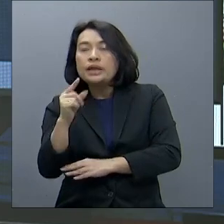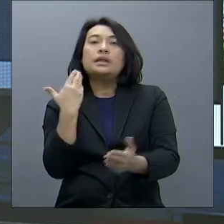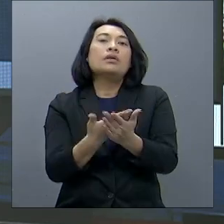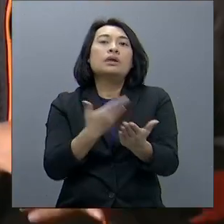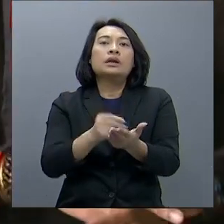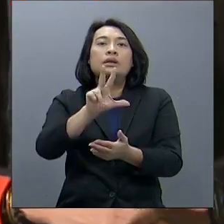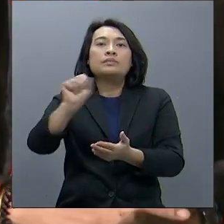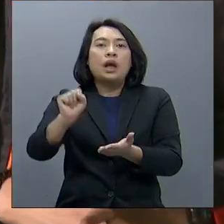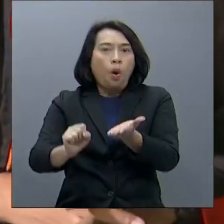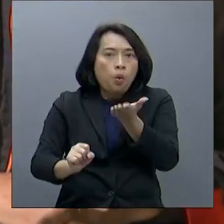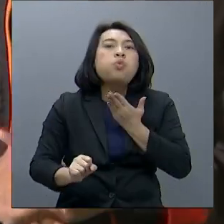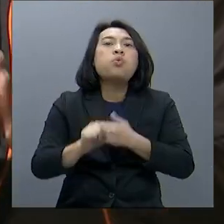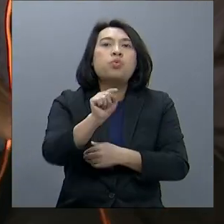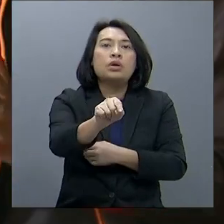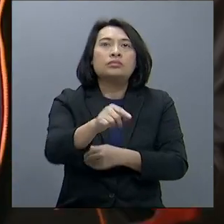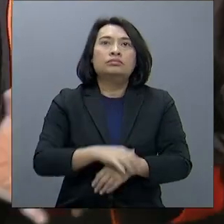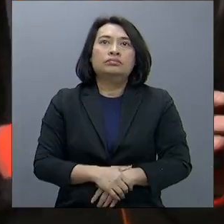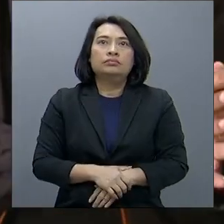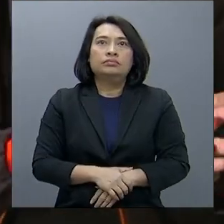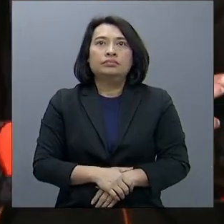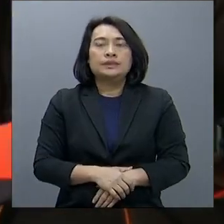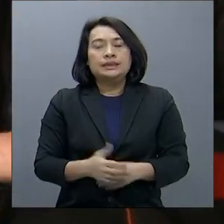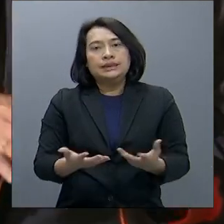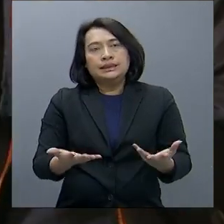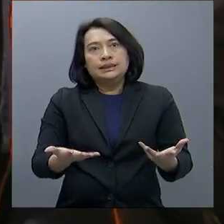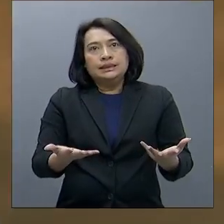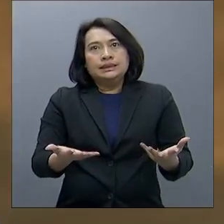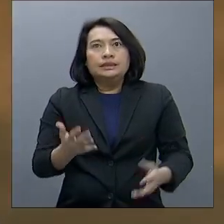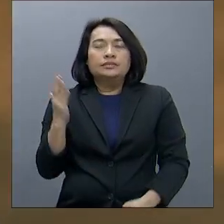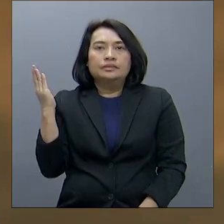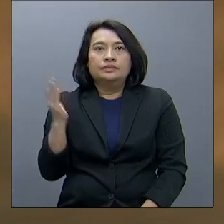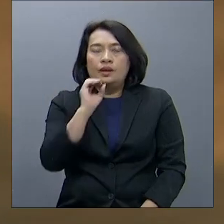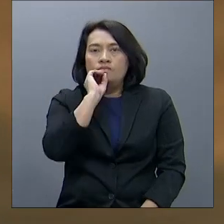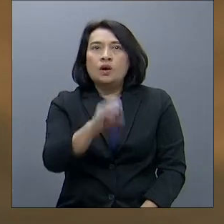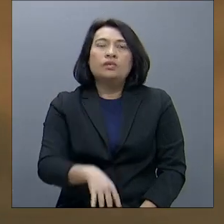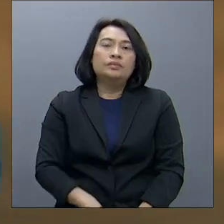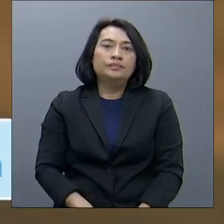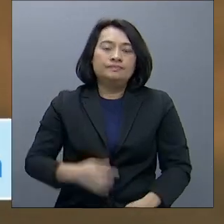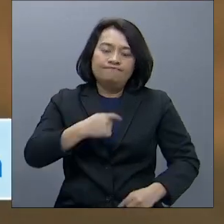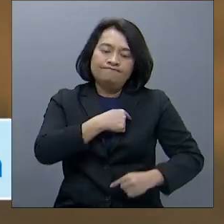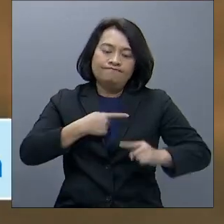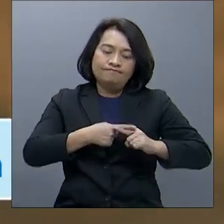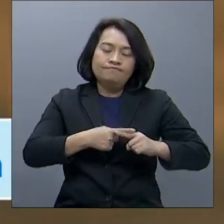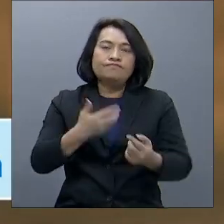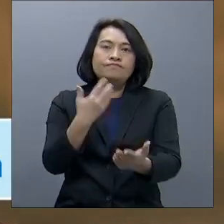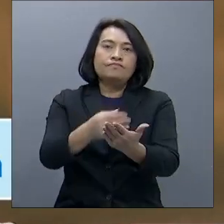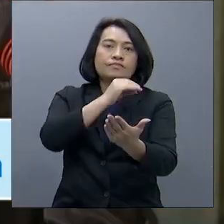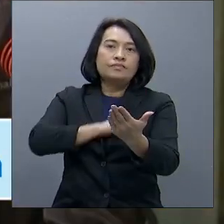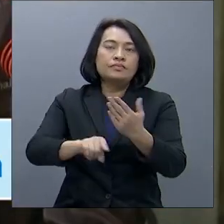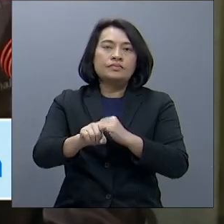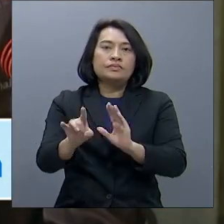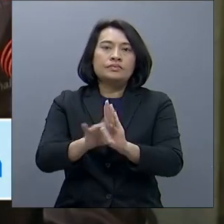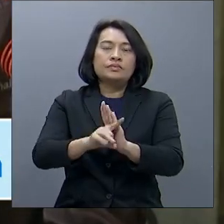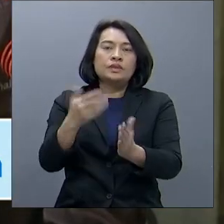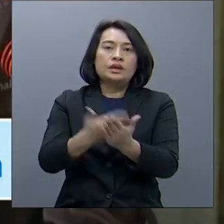ทค่ะมันน่าเจ็บใจจริงๆคุณผู้ชมค่ะเขาบอกว่าโอ้โหนึกว่าจะได้กำไรสุดท้ายเสียเงิน